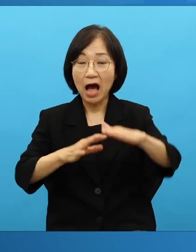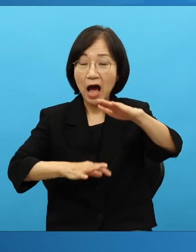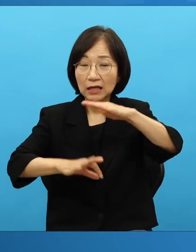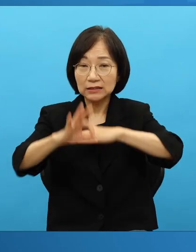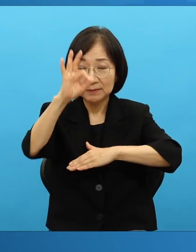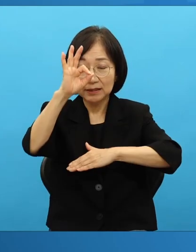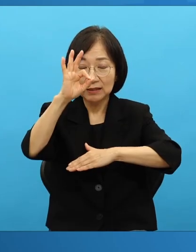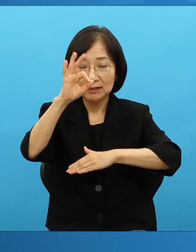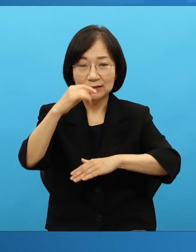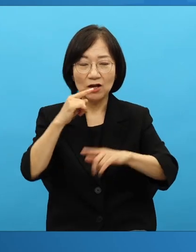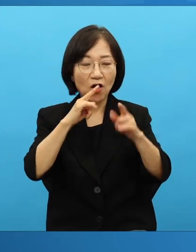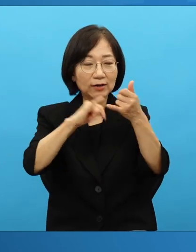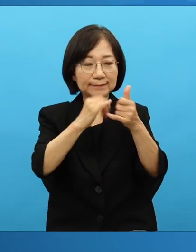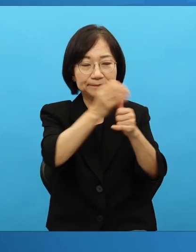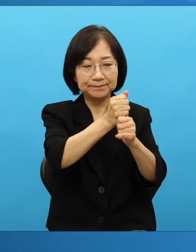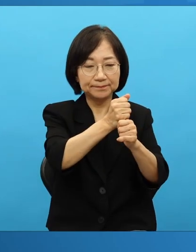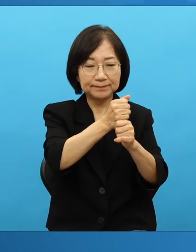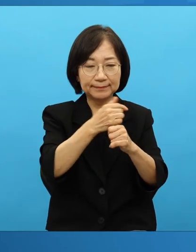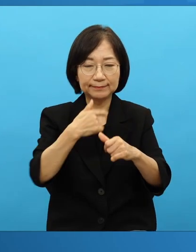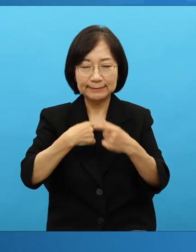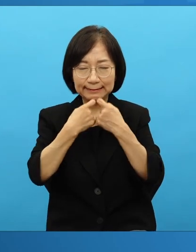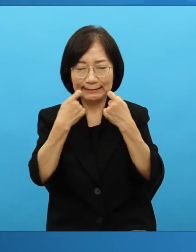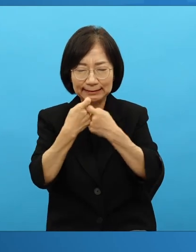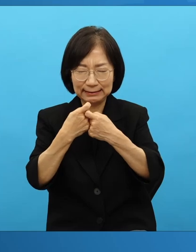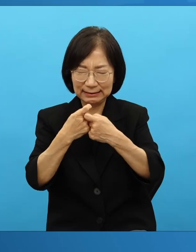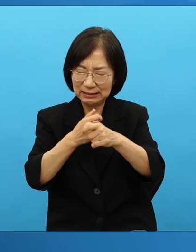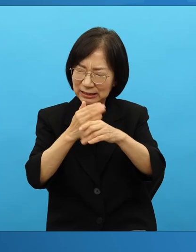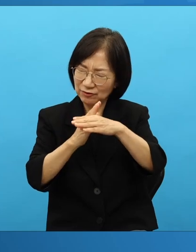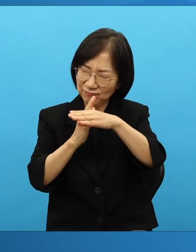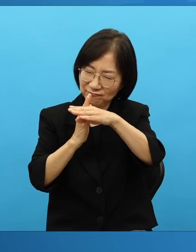넘어설 만큼 깊이 기도하는 거예요.